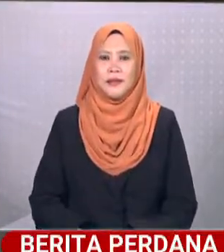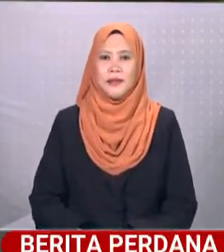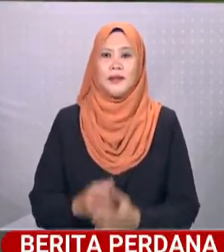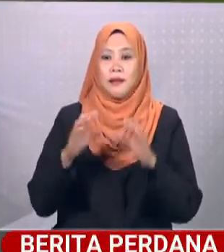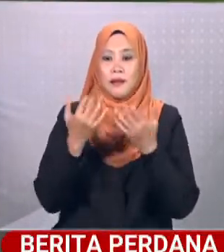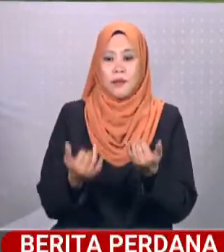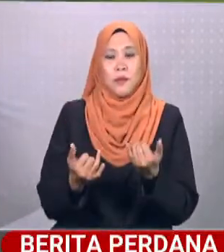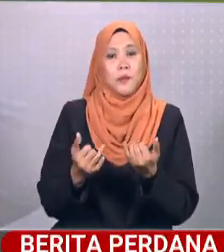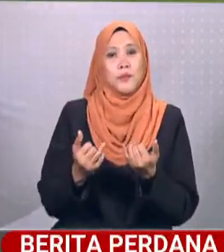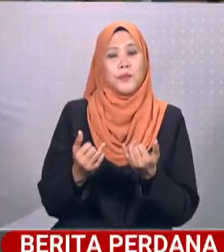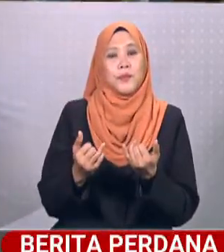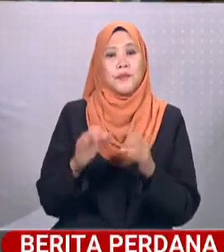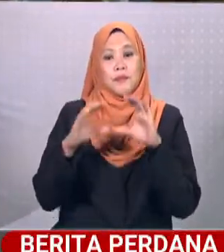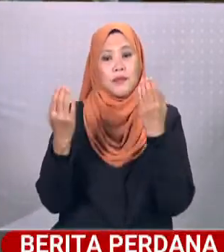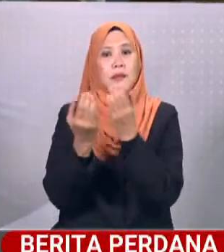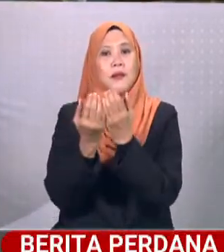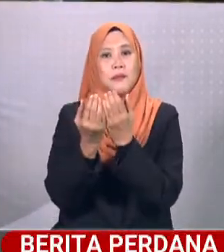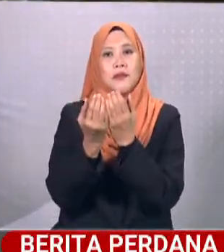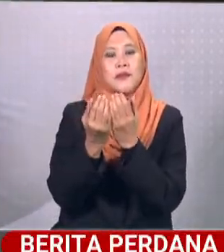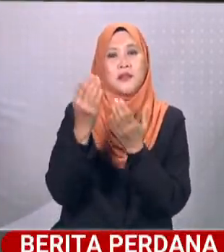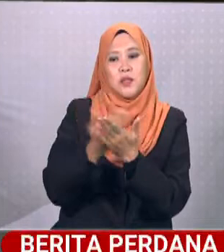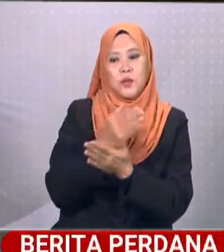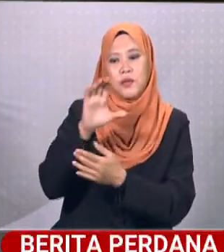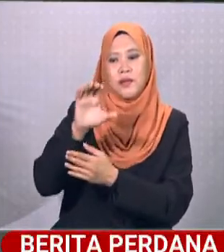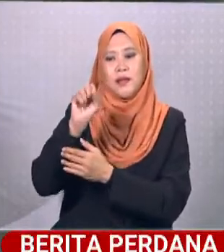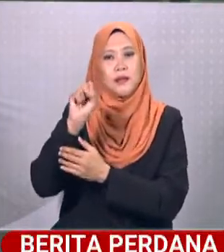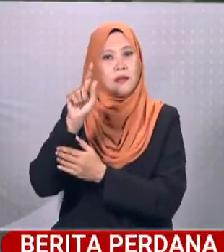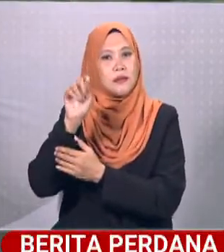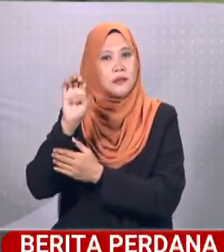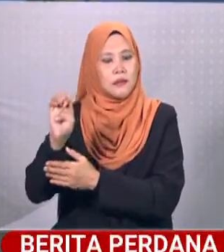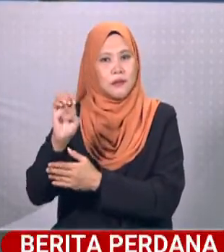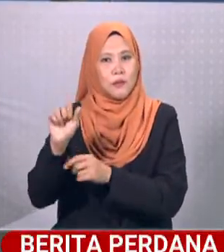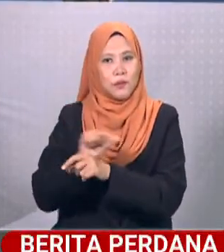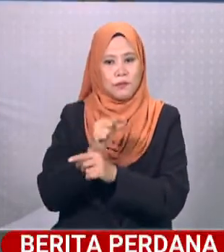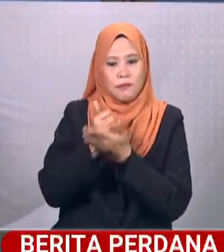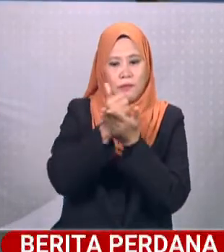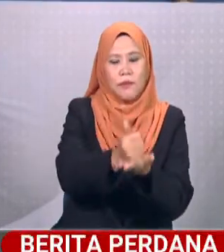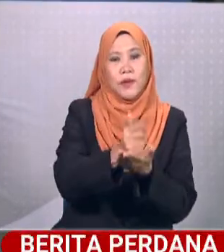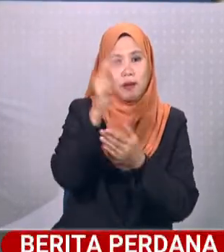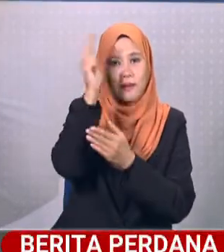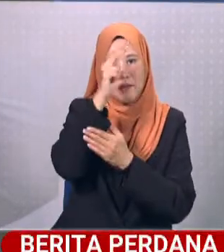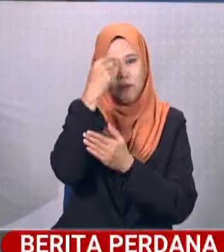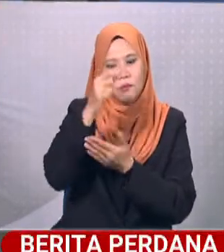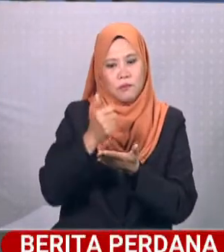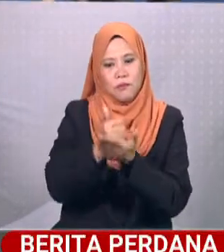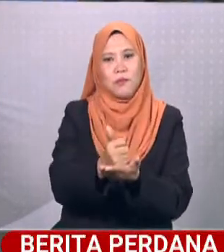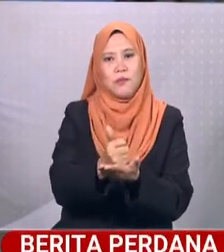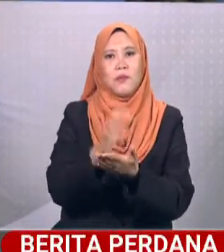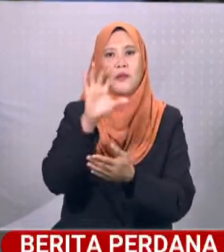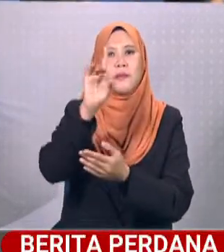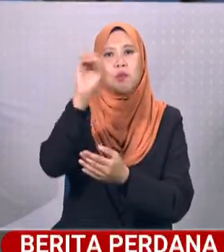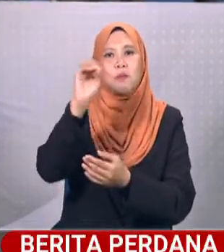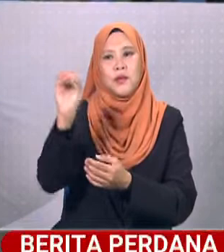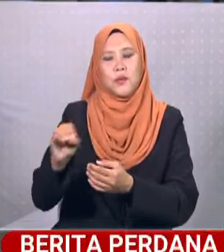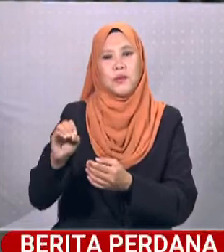Langkah kelab Tottenham Hotspur, Newcastle United dan Norwich yang menggunakan bantuan kerajaan untuk menampung hanya